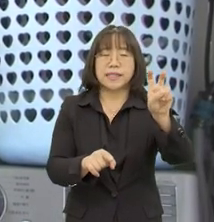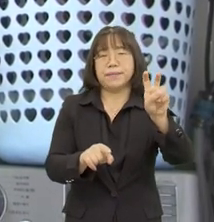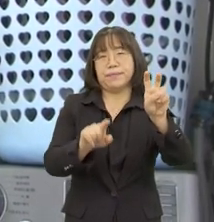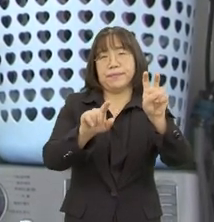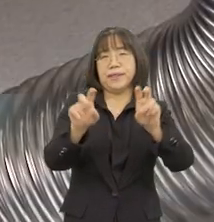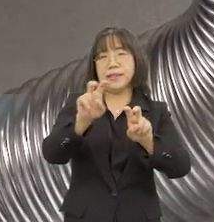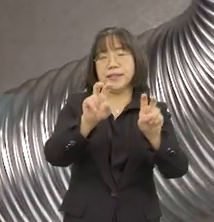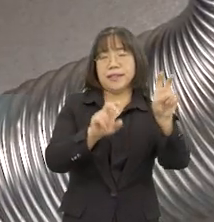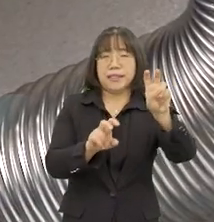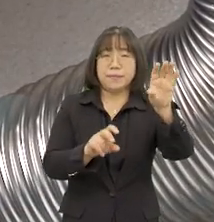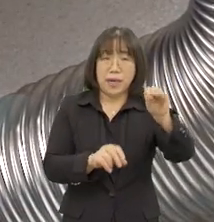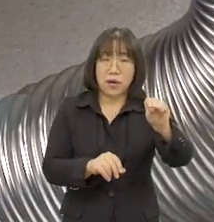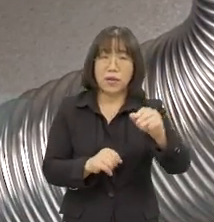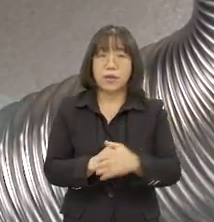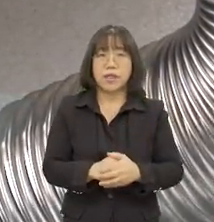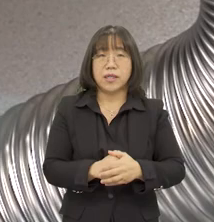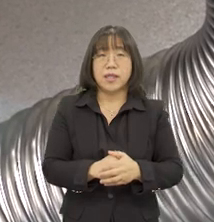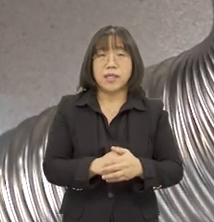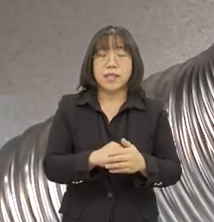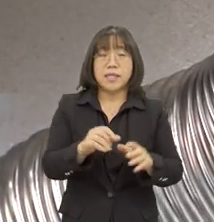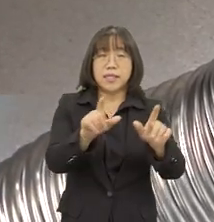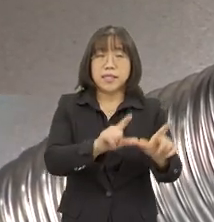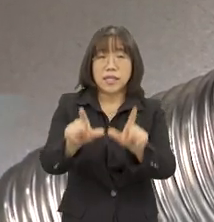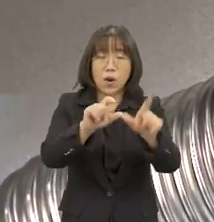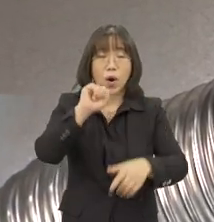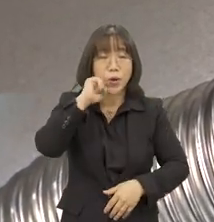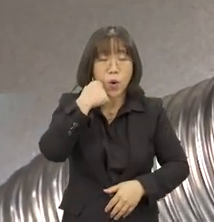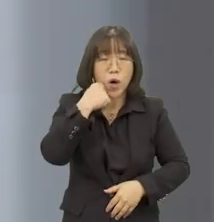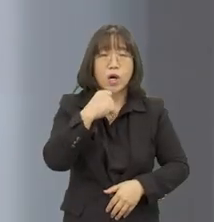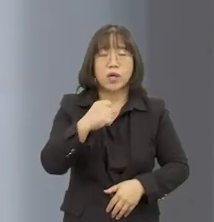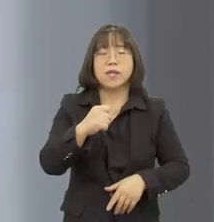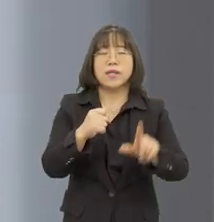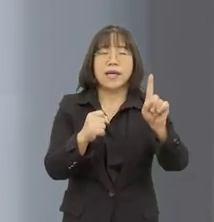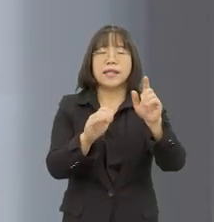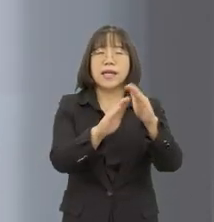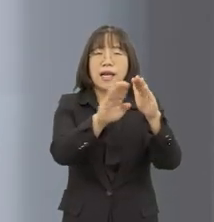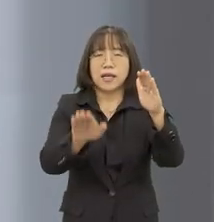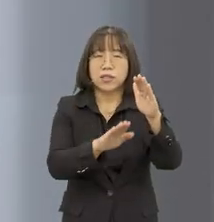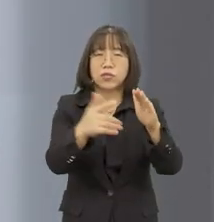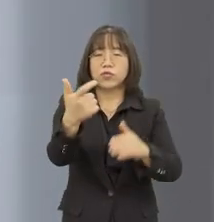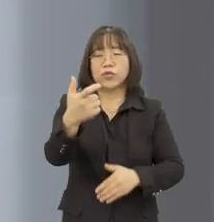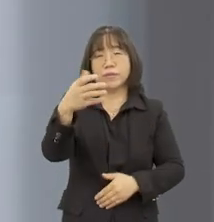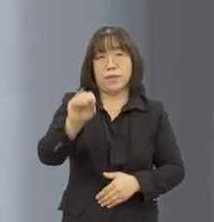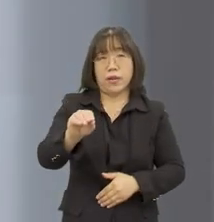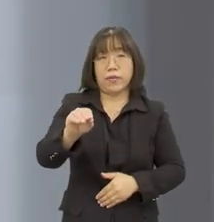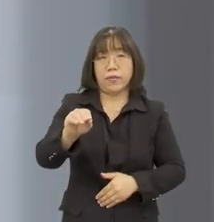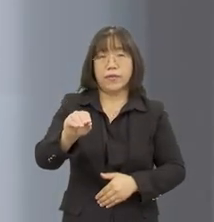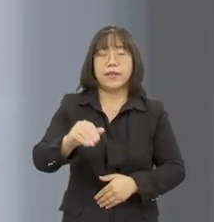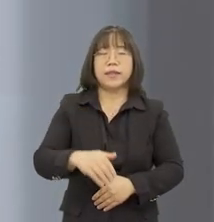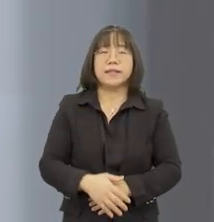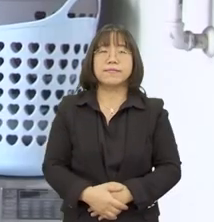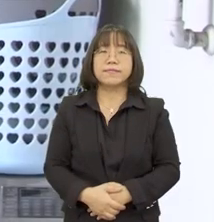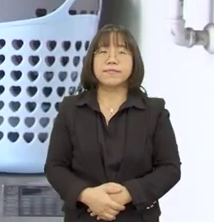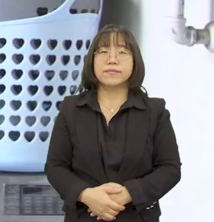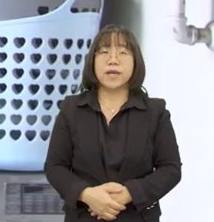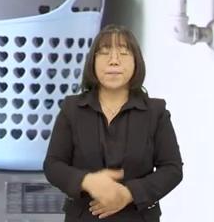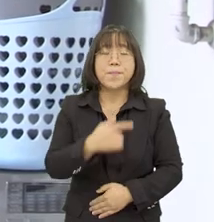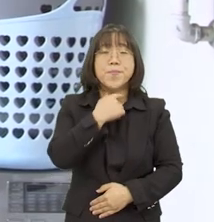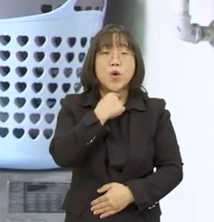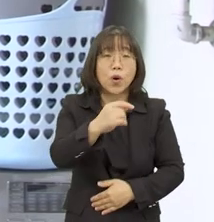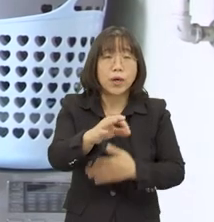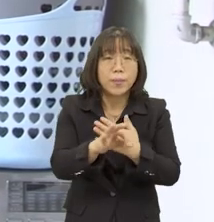한 대당 20만 원, 저소득층은 한 대당 60만 원이며 지원금은 선착순으로 조기 마감될 수